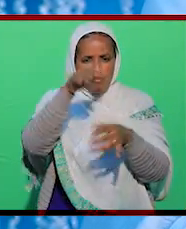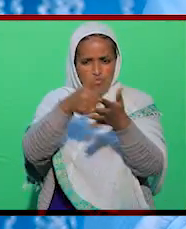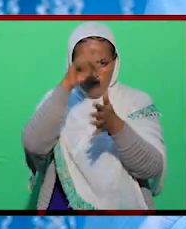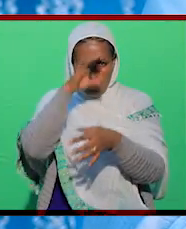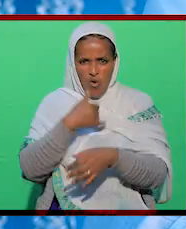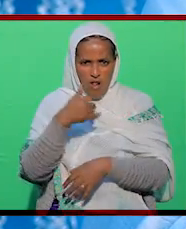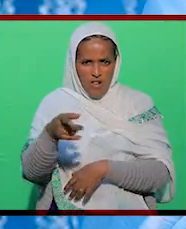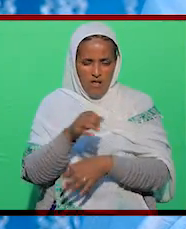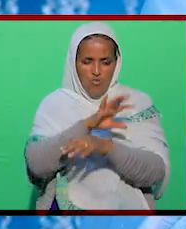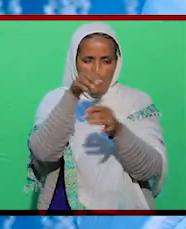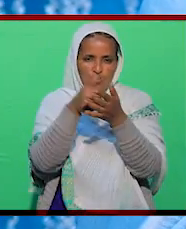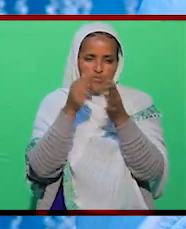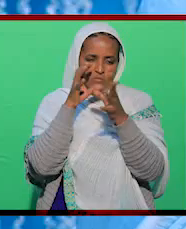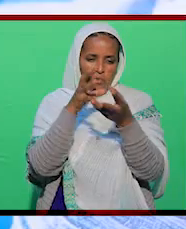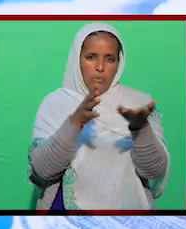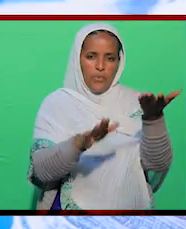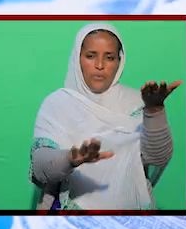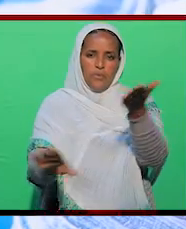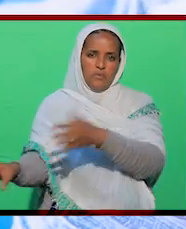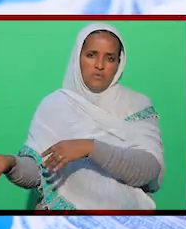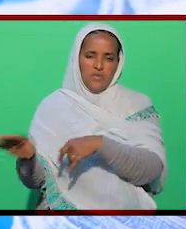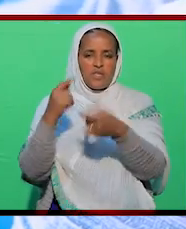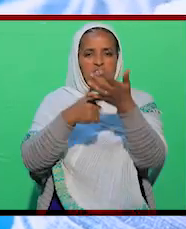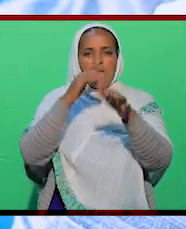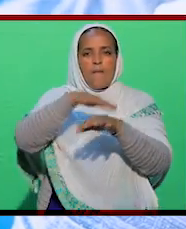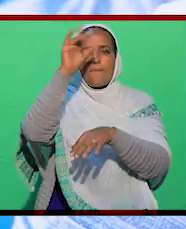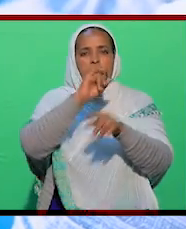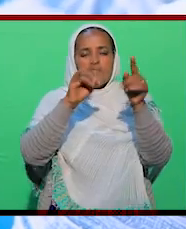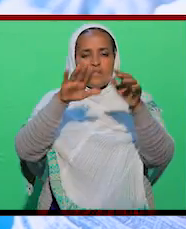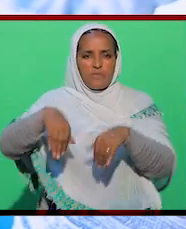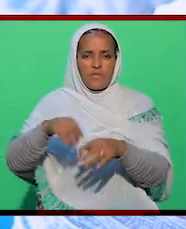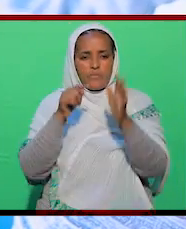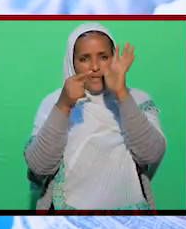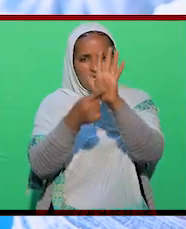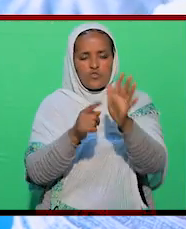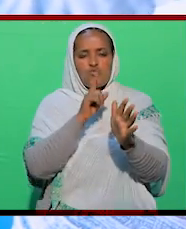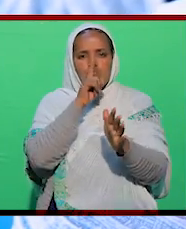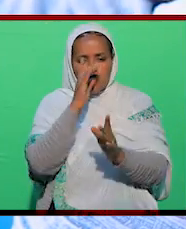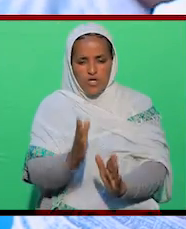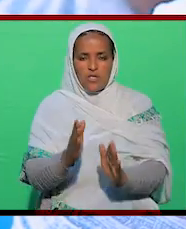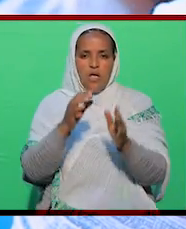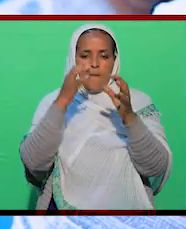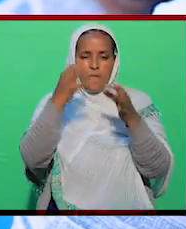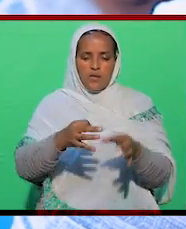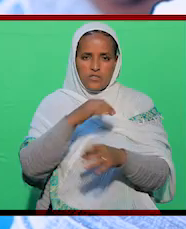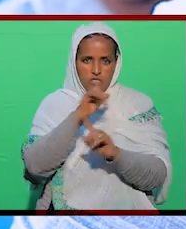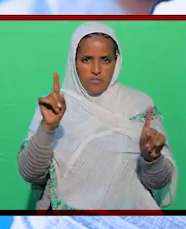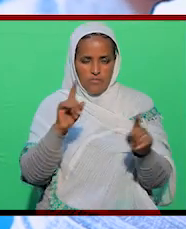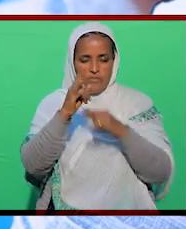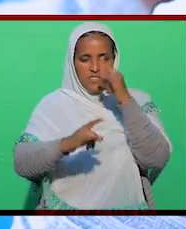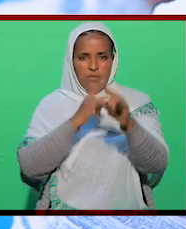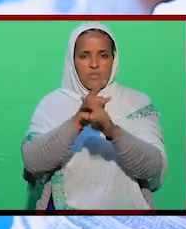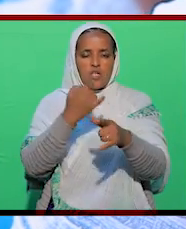ዘመን የሚተርፍ ሰው ይገኛል በእውነት ከዚህ በላይ ምን ተጠብቃለህ ይላል ስለዚህ ምልክት የእውነተኛነት